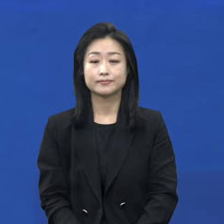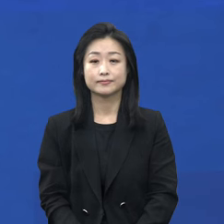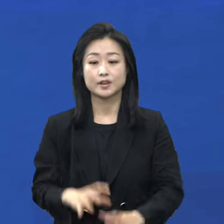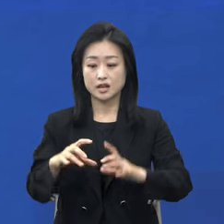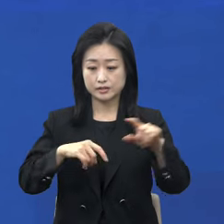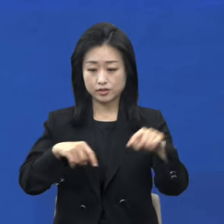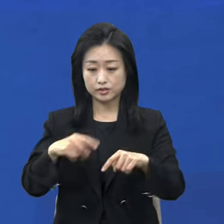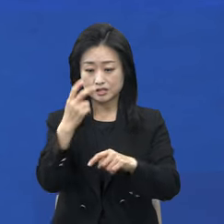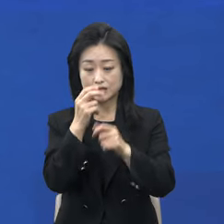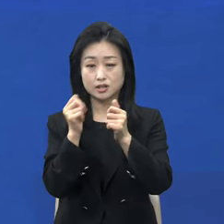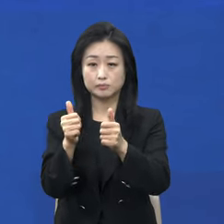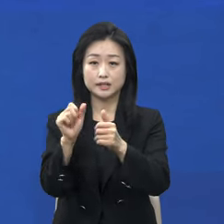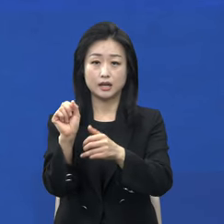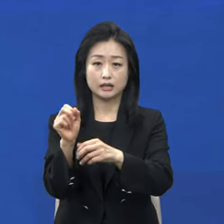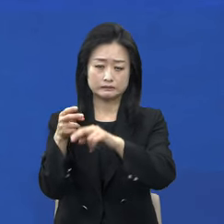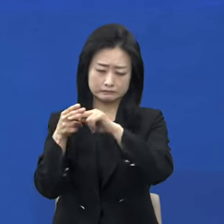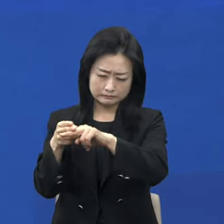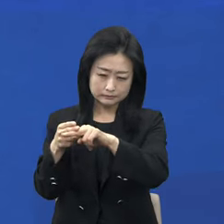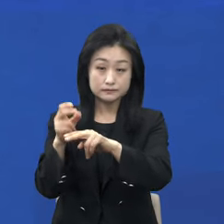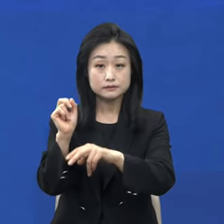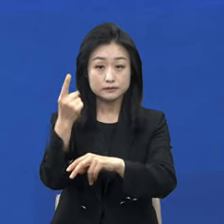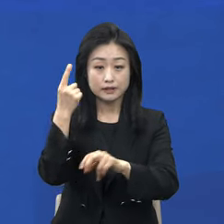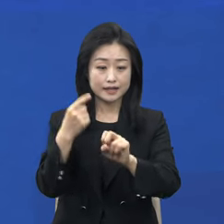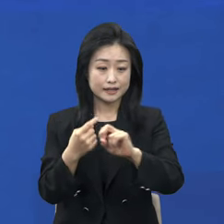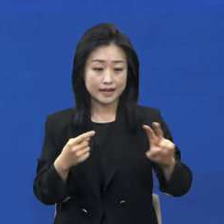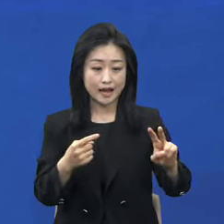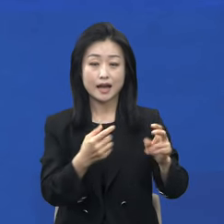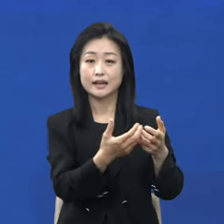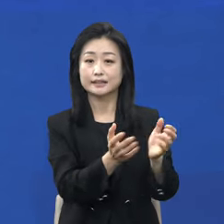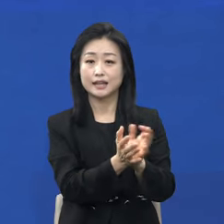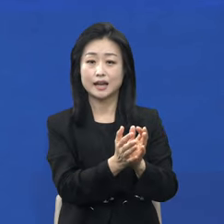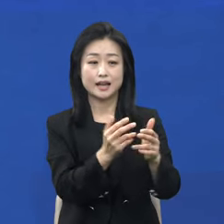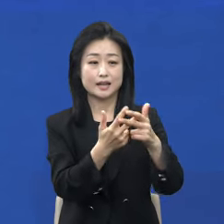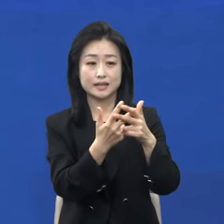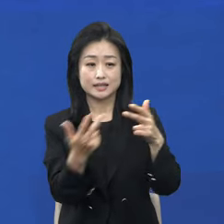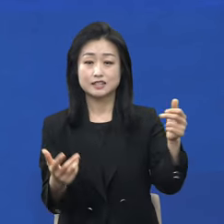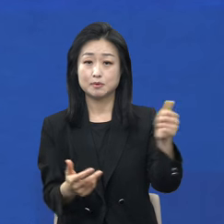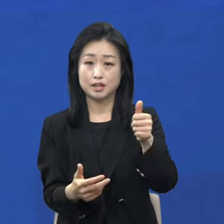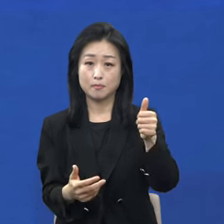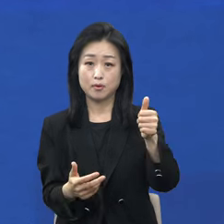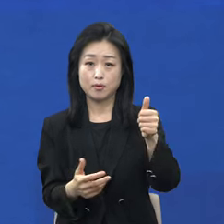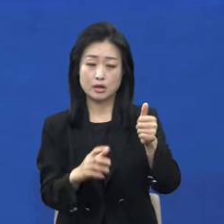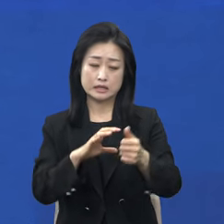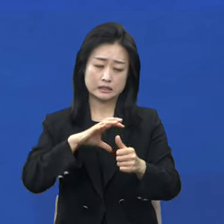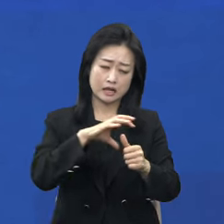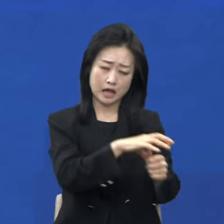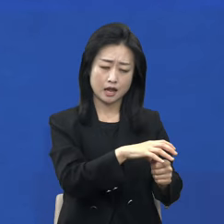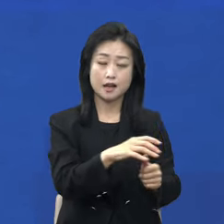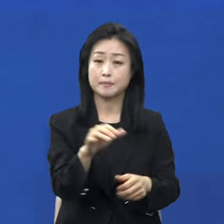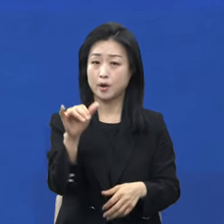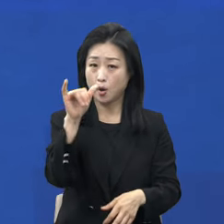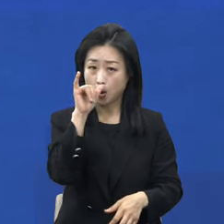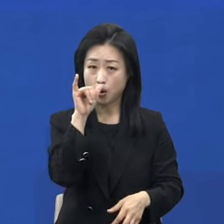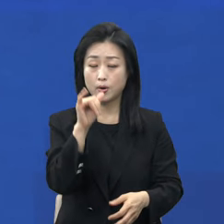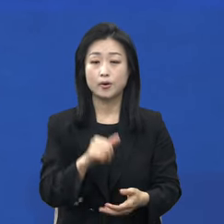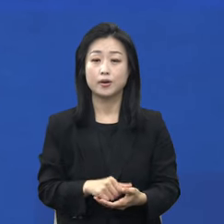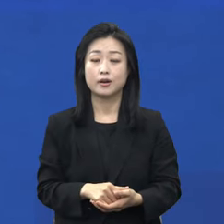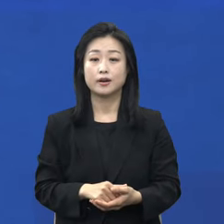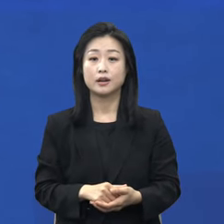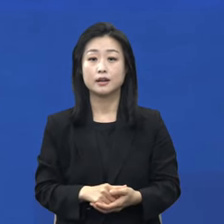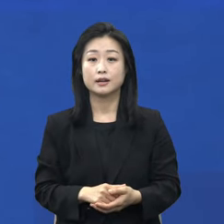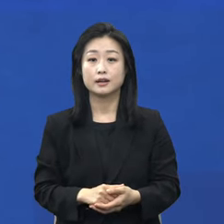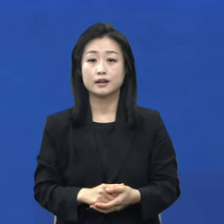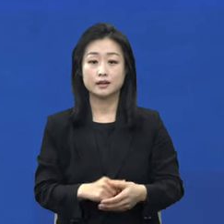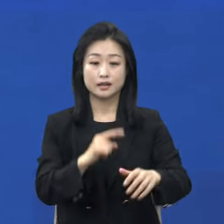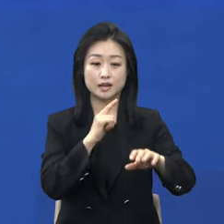정치 검찰에 의해 거대 야당 민주당 이재명 대표는 탄압을 받고 있고 민주